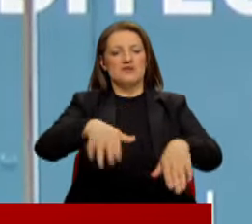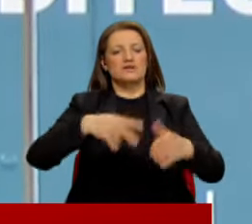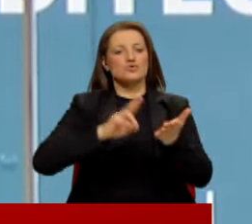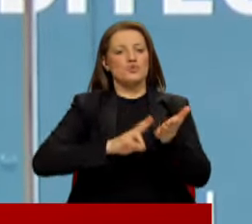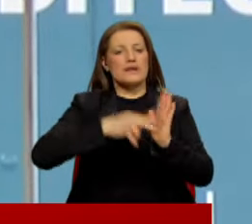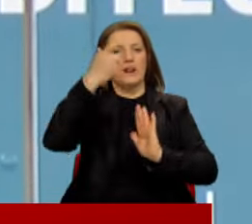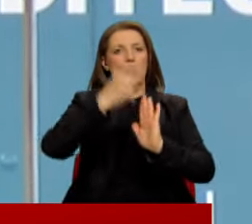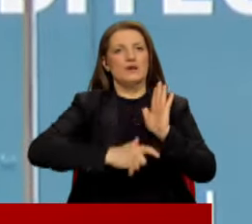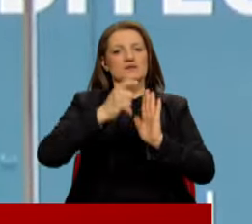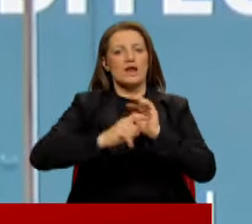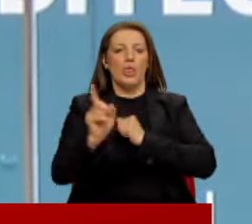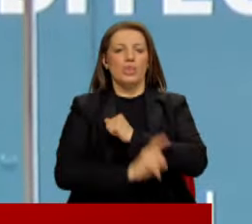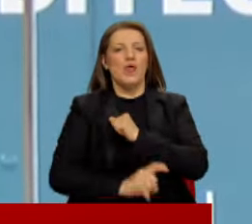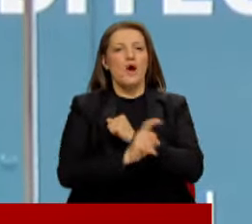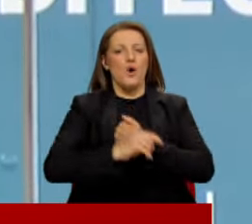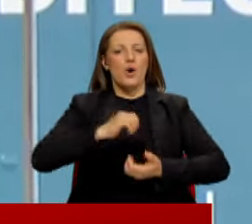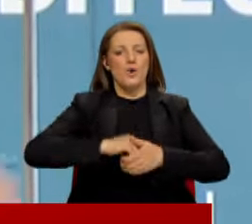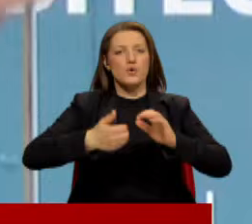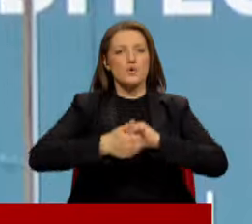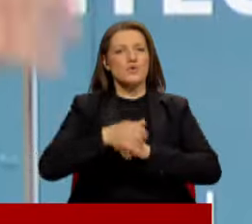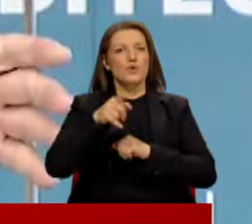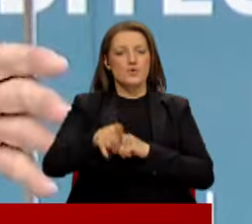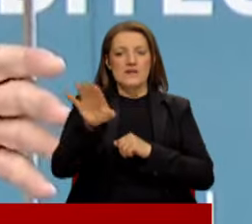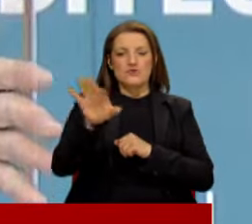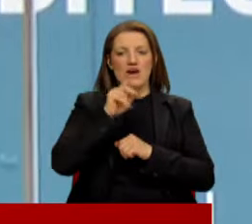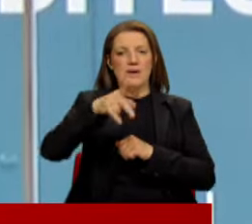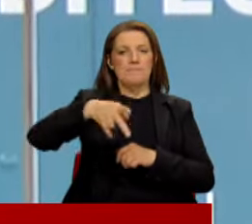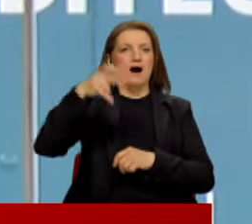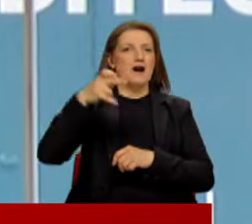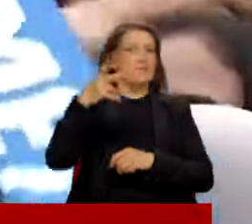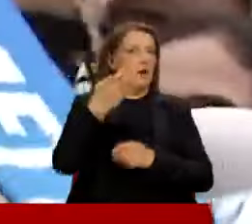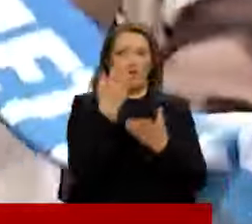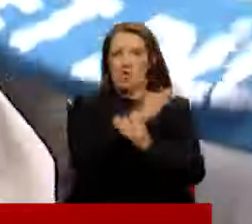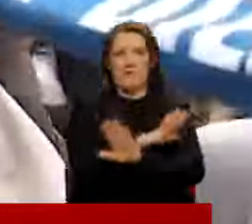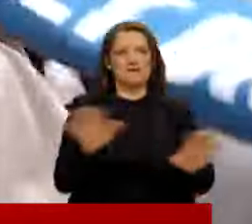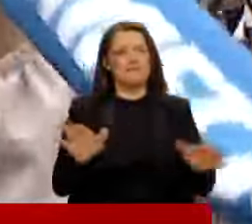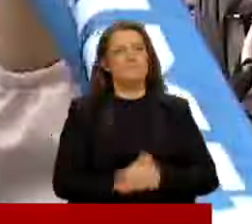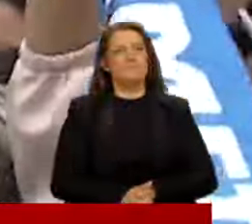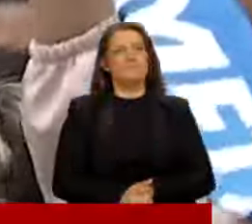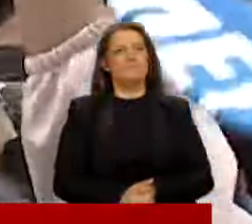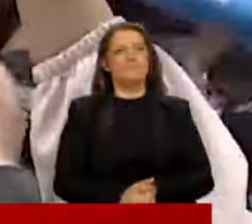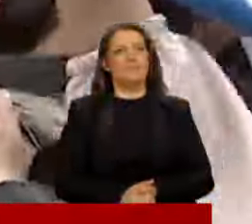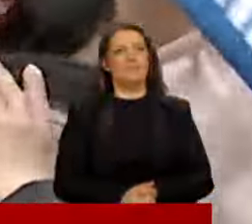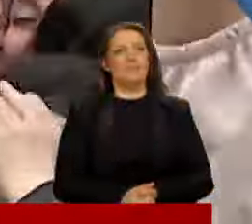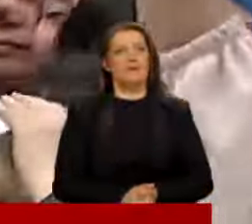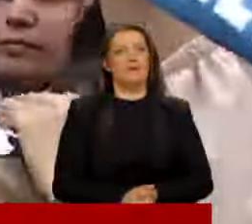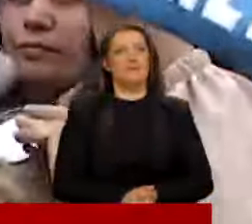üyesi listesini terör örgütünün belirlediği parti, parti olmaz.